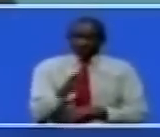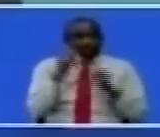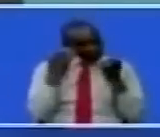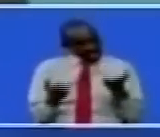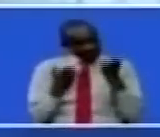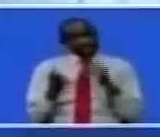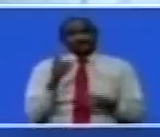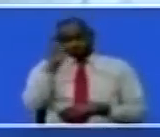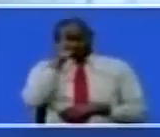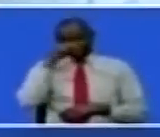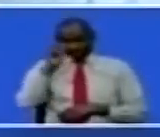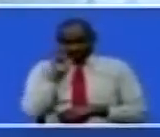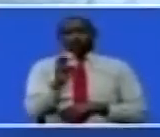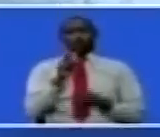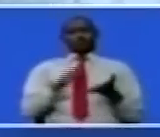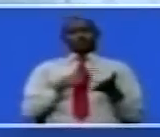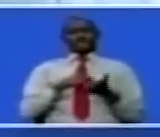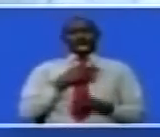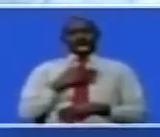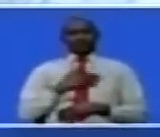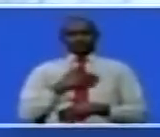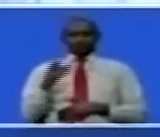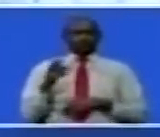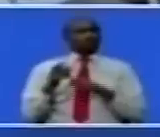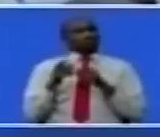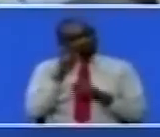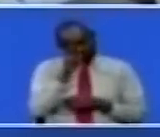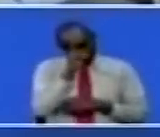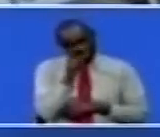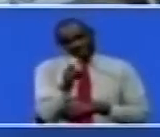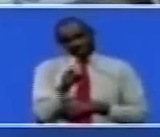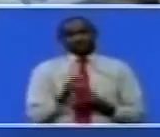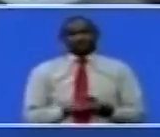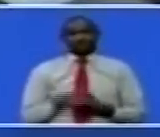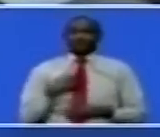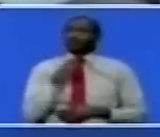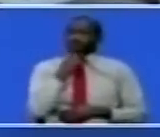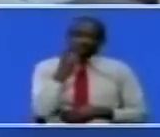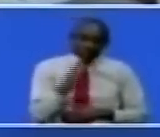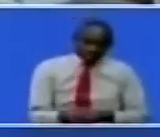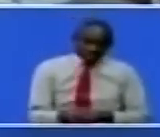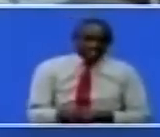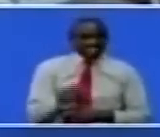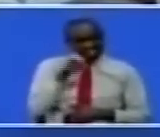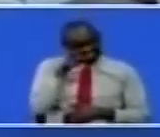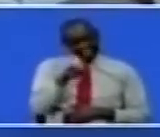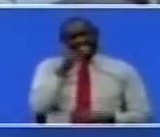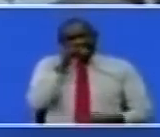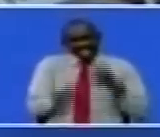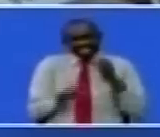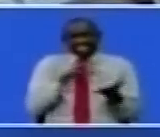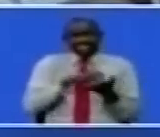ya polisi imetambua kosa lake katika kisa cha afisa huyu. I want to say his last station